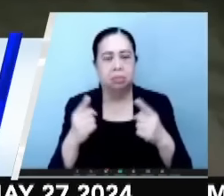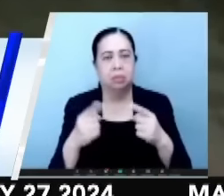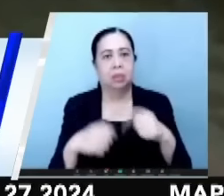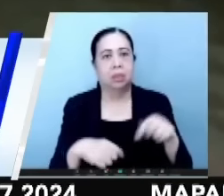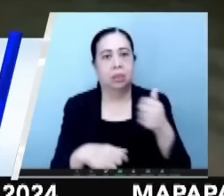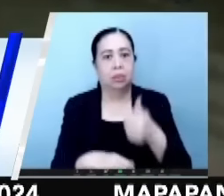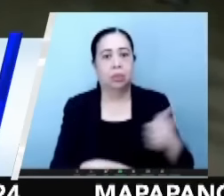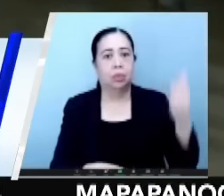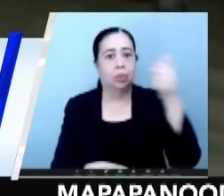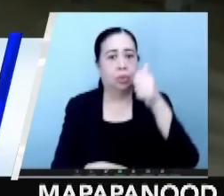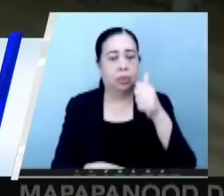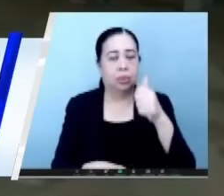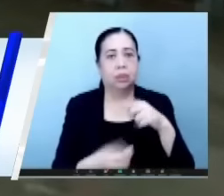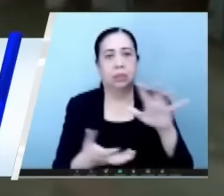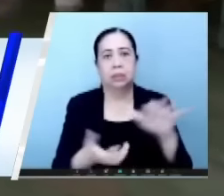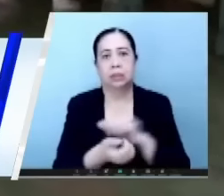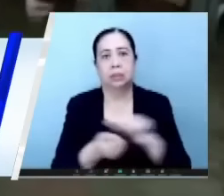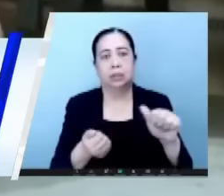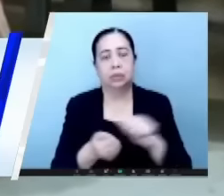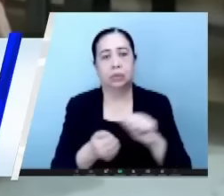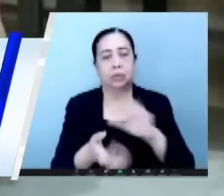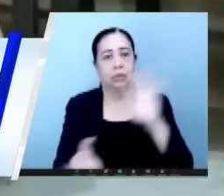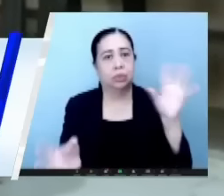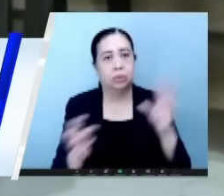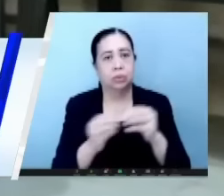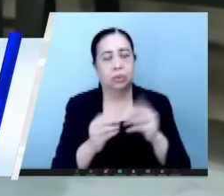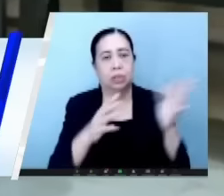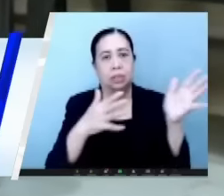sa pinsalang iniwan ng bagyong Aghon sa bayan.